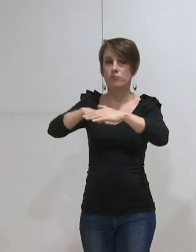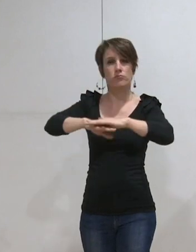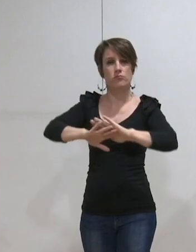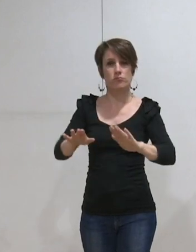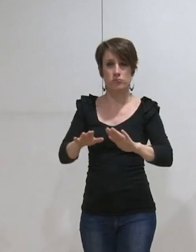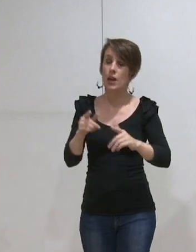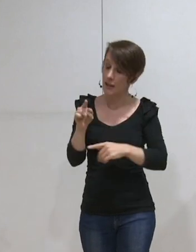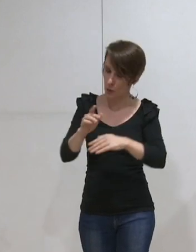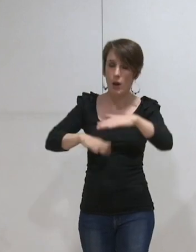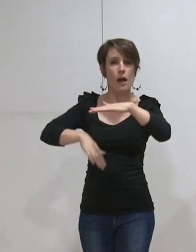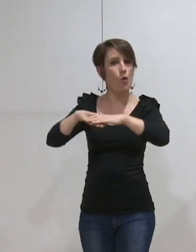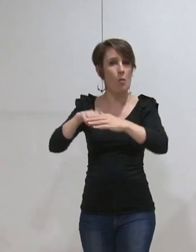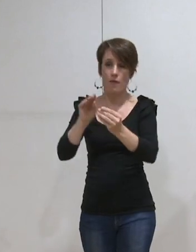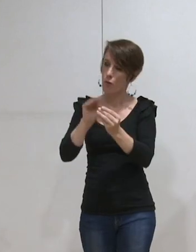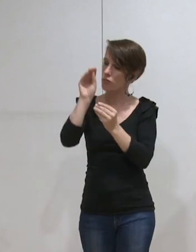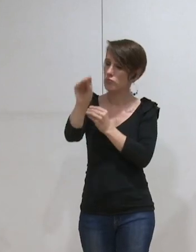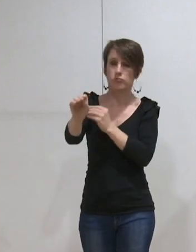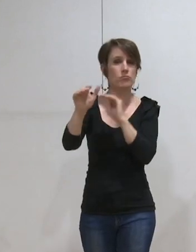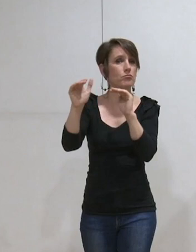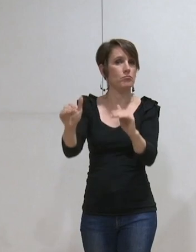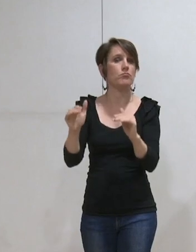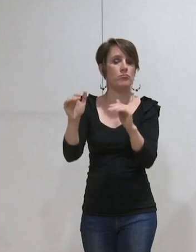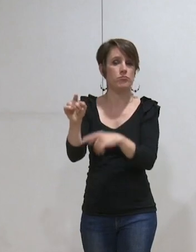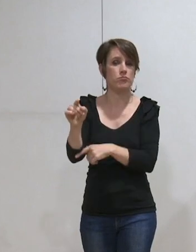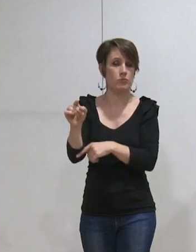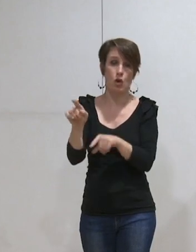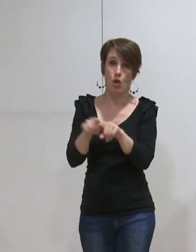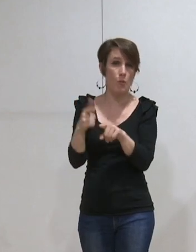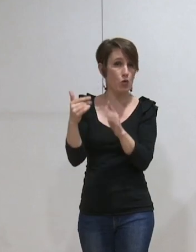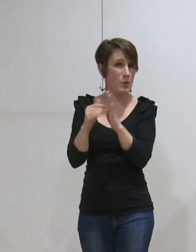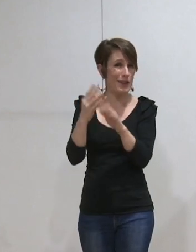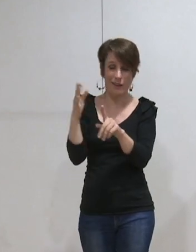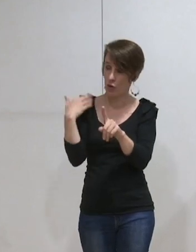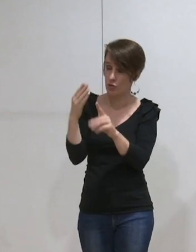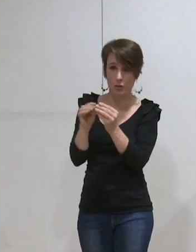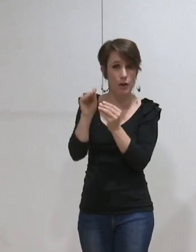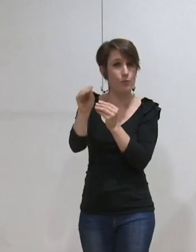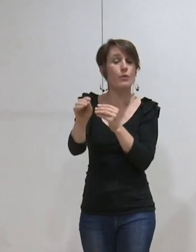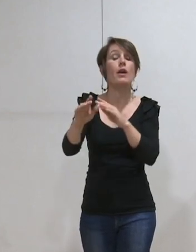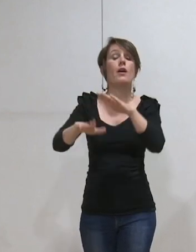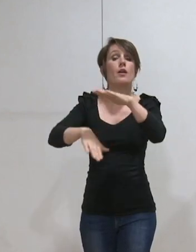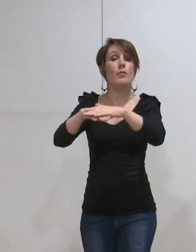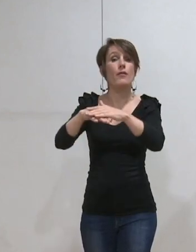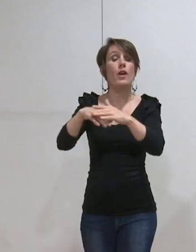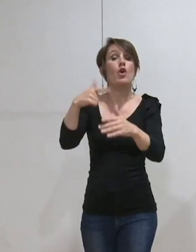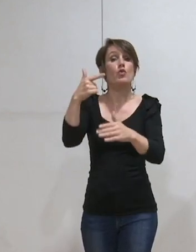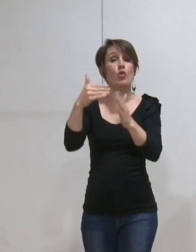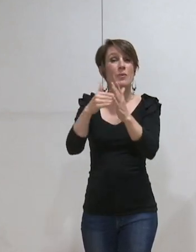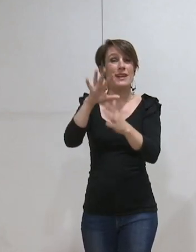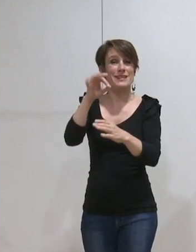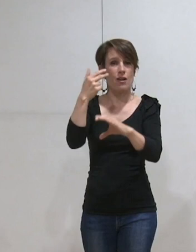reconduisons ce plafond dans la continuité de celui de 2014 à 2050 € de mè